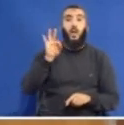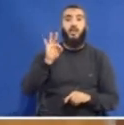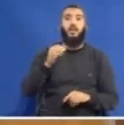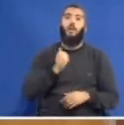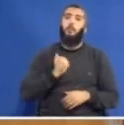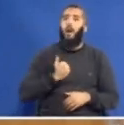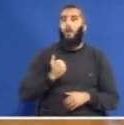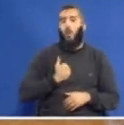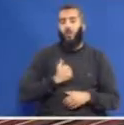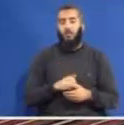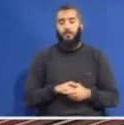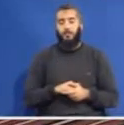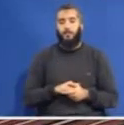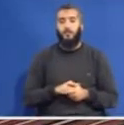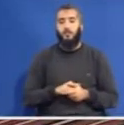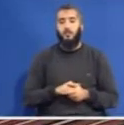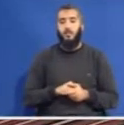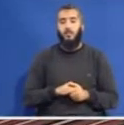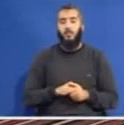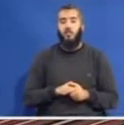أن يقدم أمه،